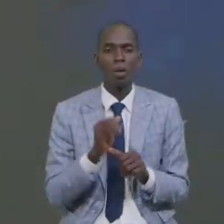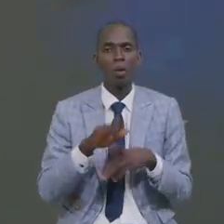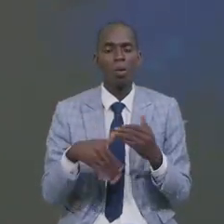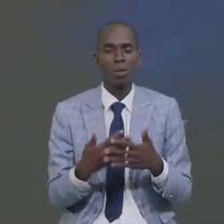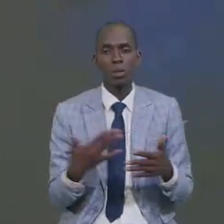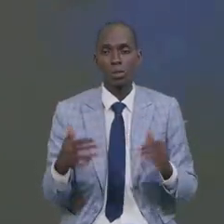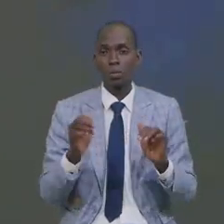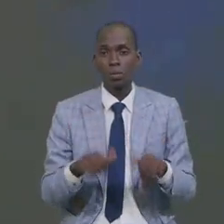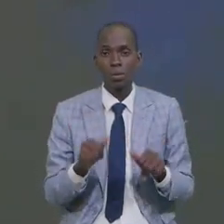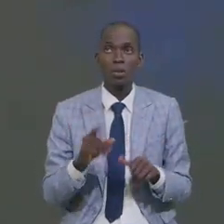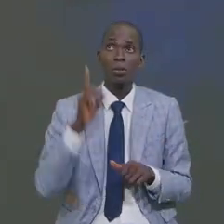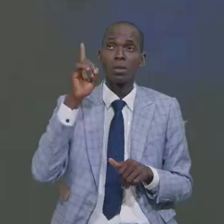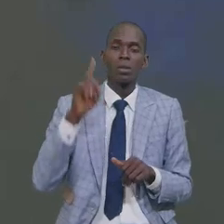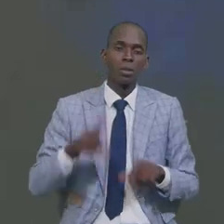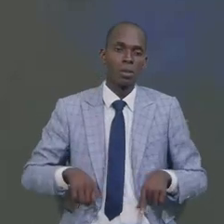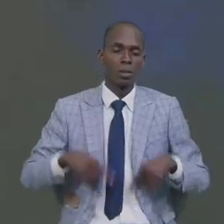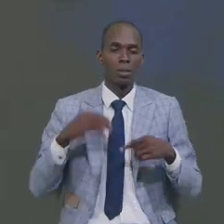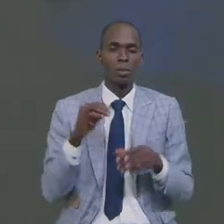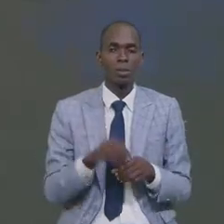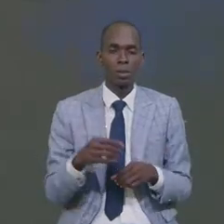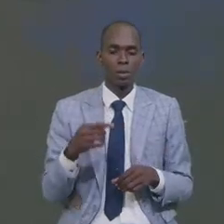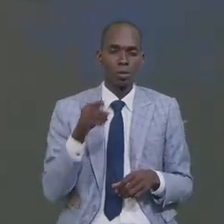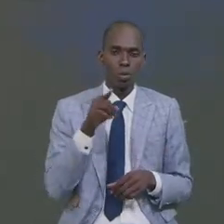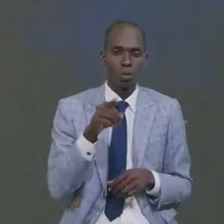choses possibles.